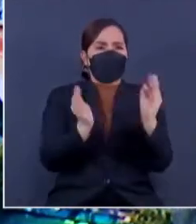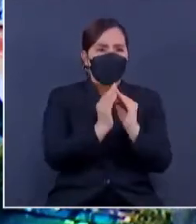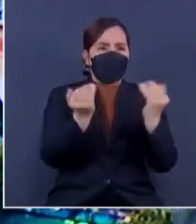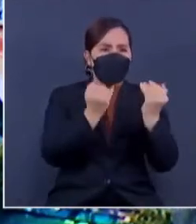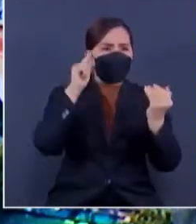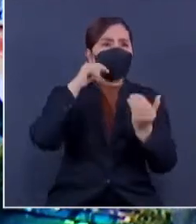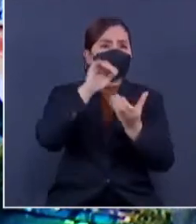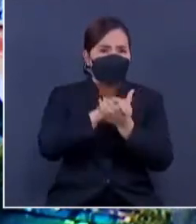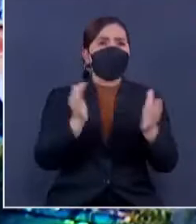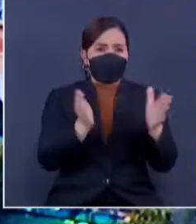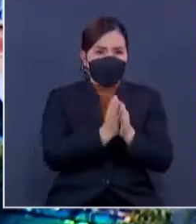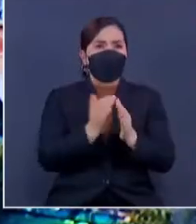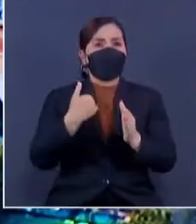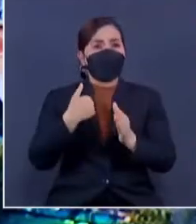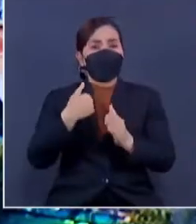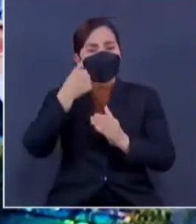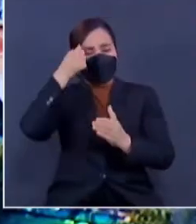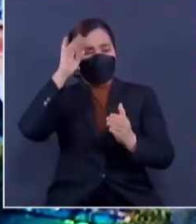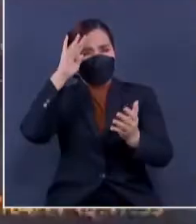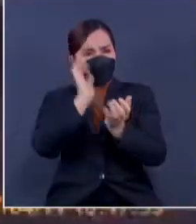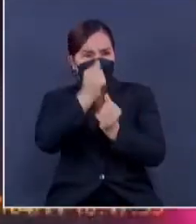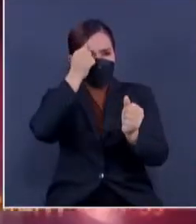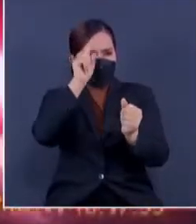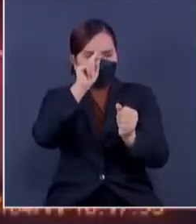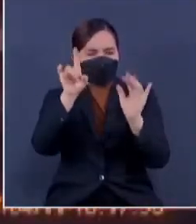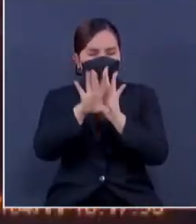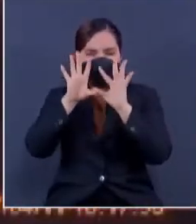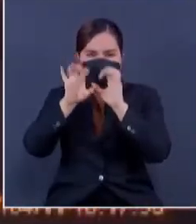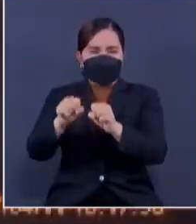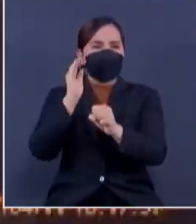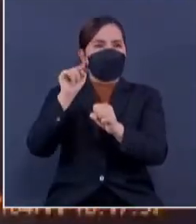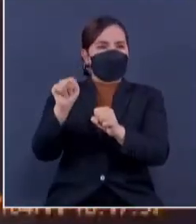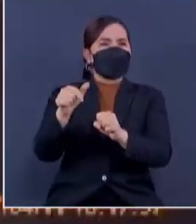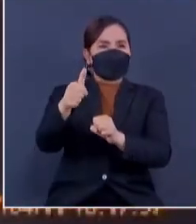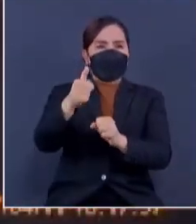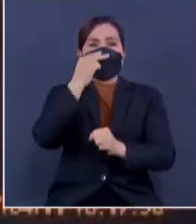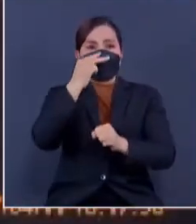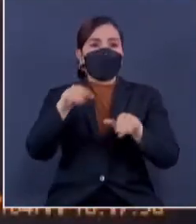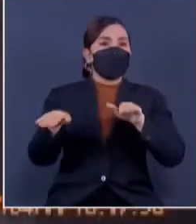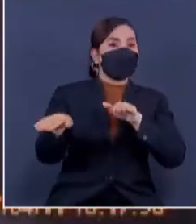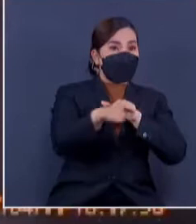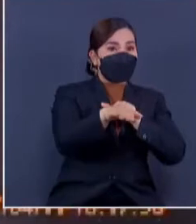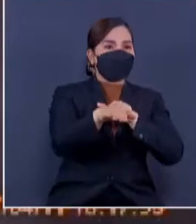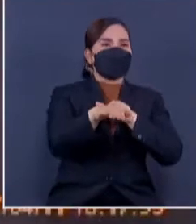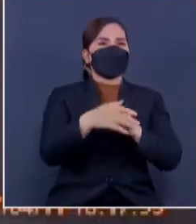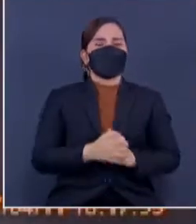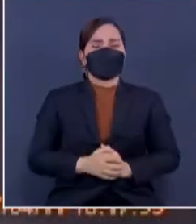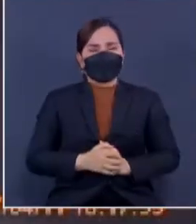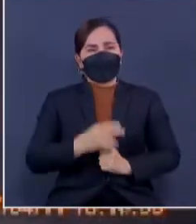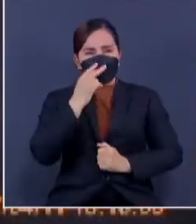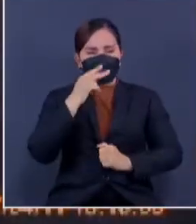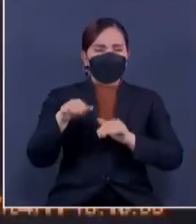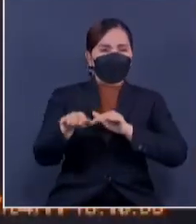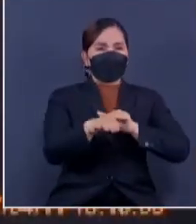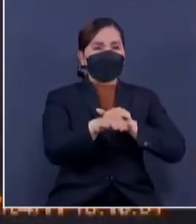ช้เวลาแค่1วันก็สามารถจับกลุ่มตัวได้แล้วย้อนกลับไปที่เหตุการณ์นี้หน่อยนะคะเรามีภาพเหตุการณ์ให้คุณผู้ชมได้ชมกันด้ว